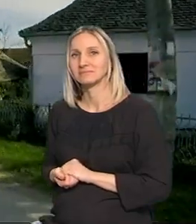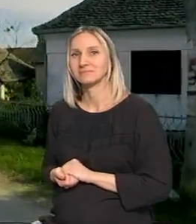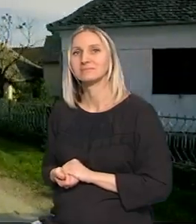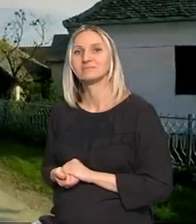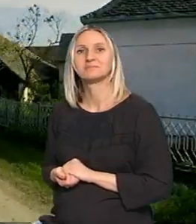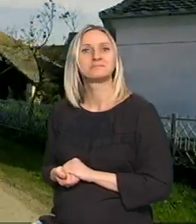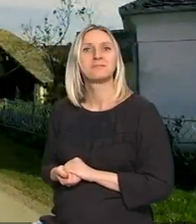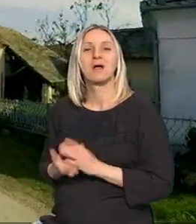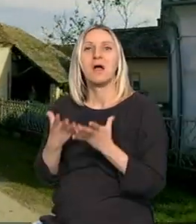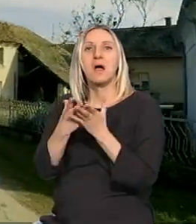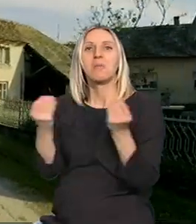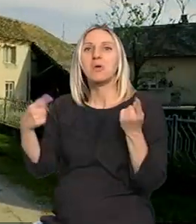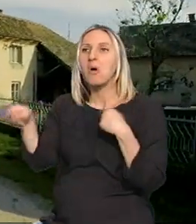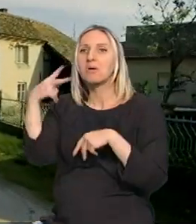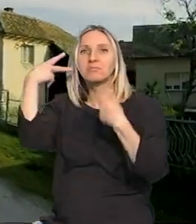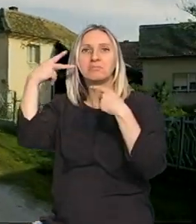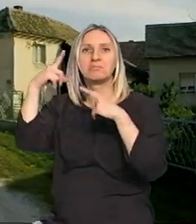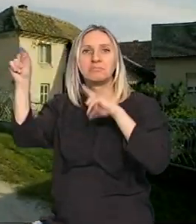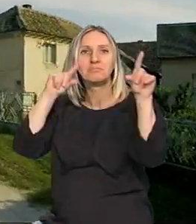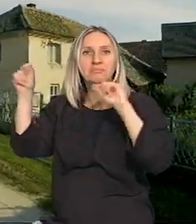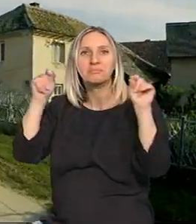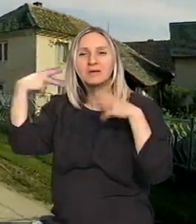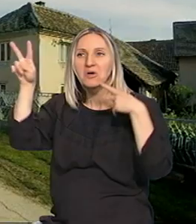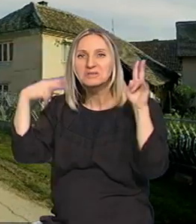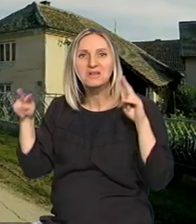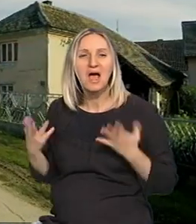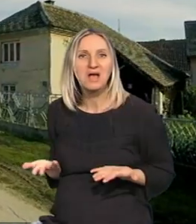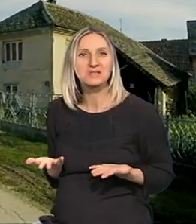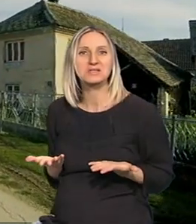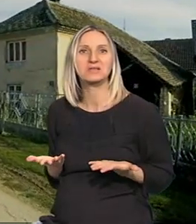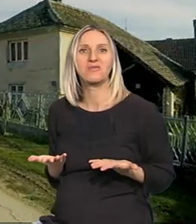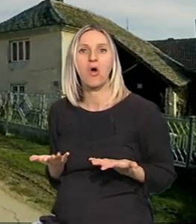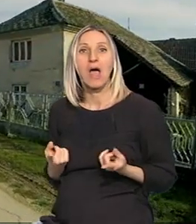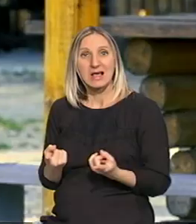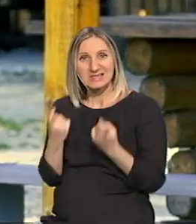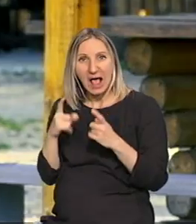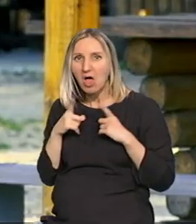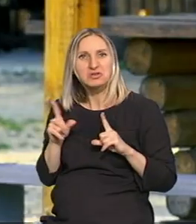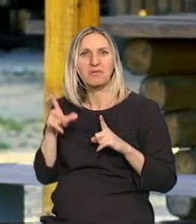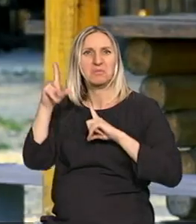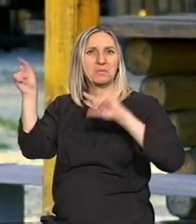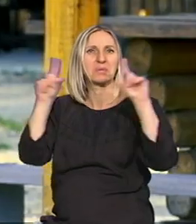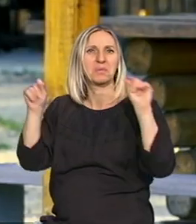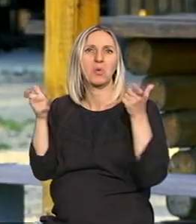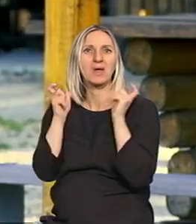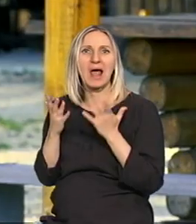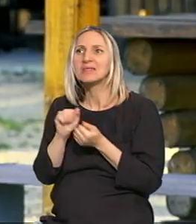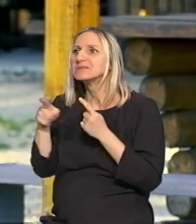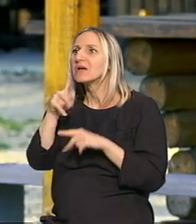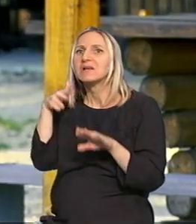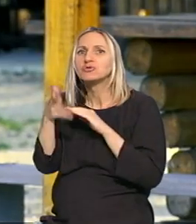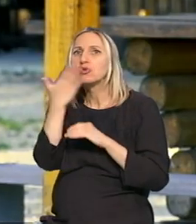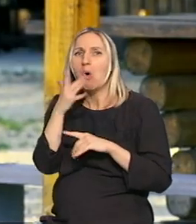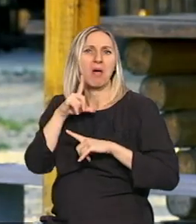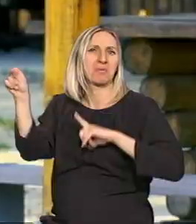Otišlo su u inostranstvo, dosta. Onda dosta ljudi otišlo iz sela u grad. Svi koji su završili bar neku